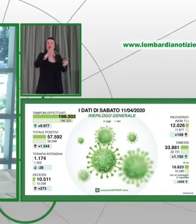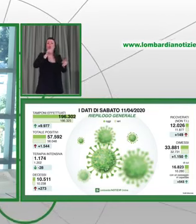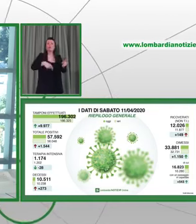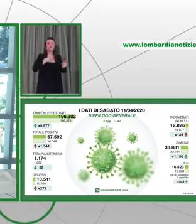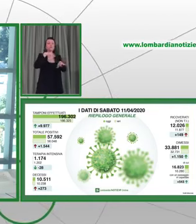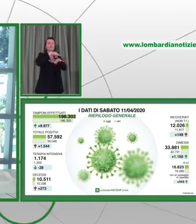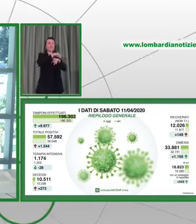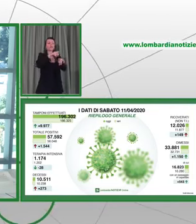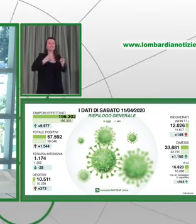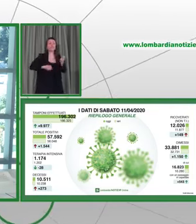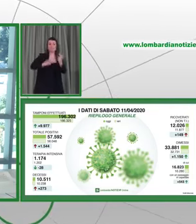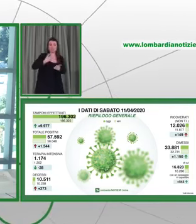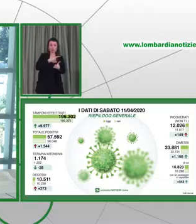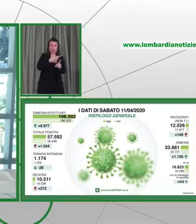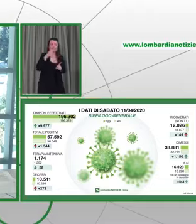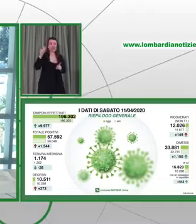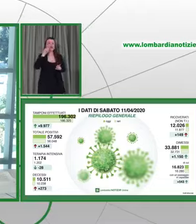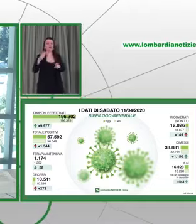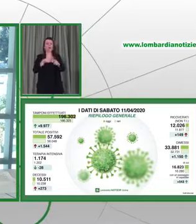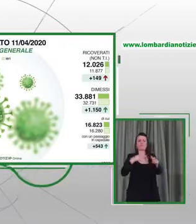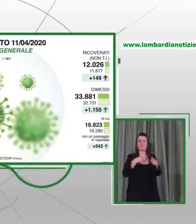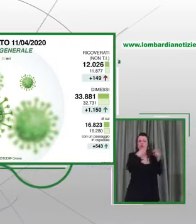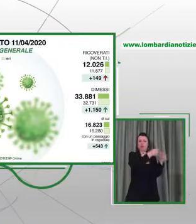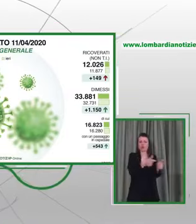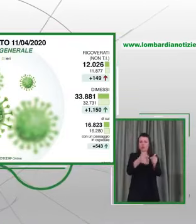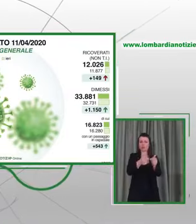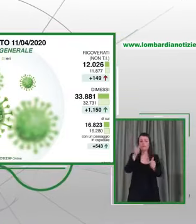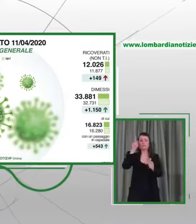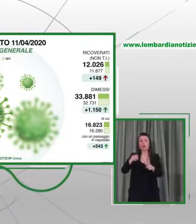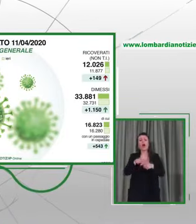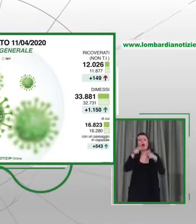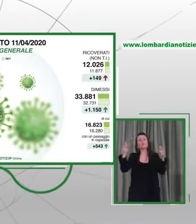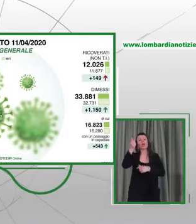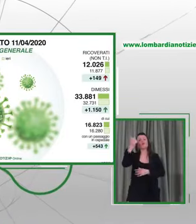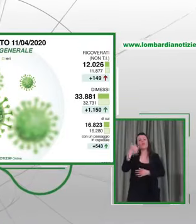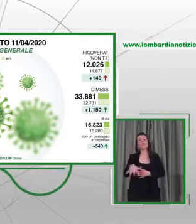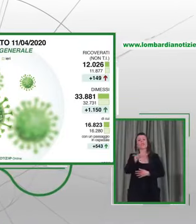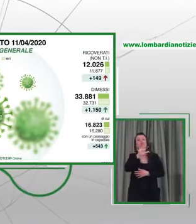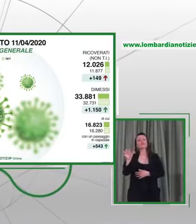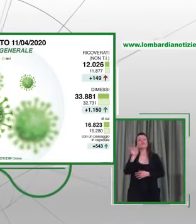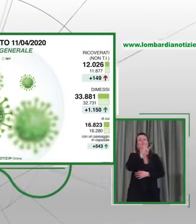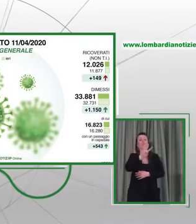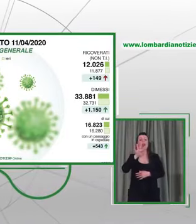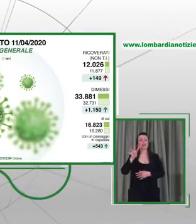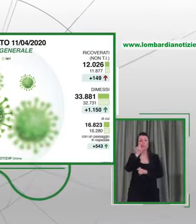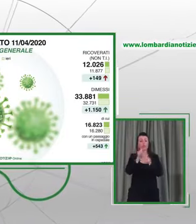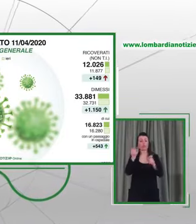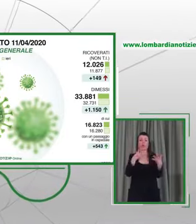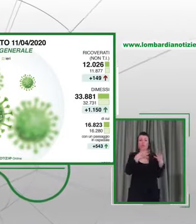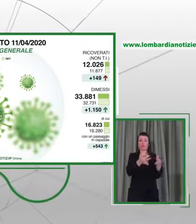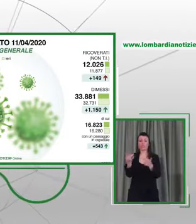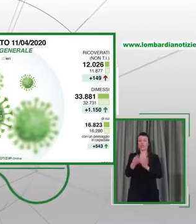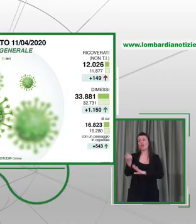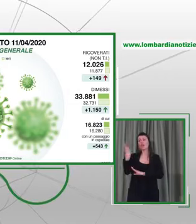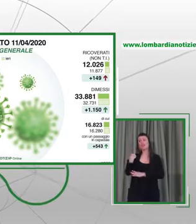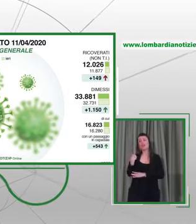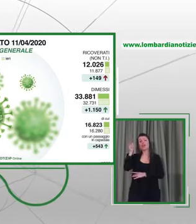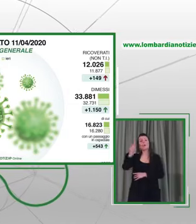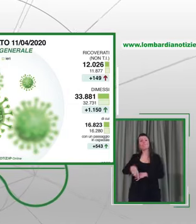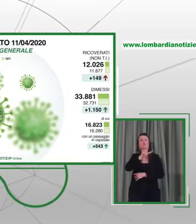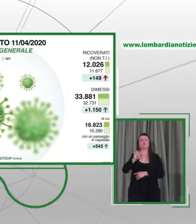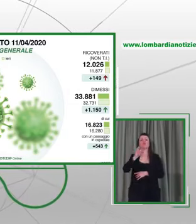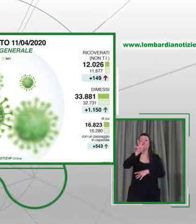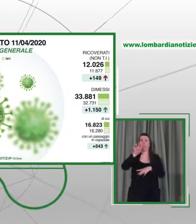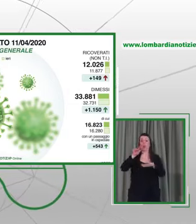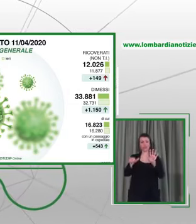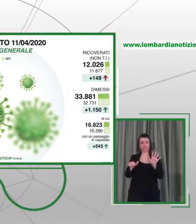platea crescono però anche i positivi quindi più 1544 ieri erano più 1246 è